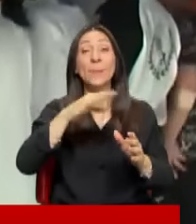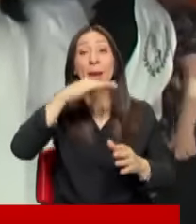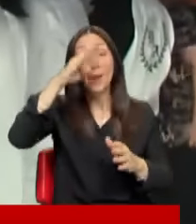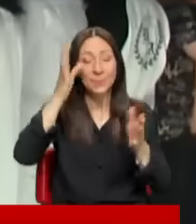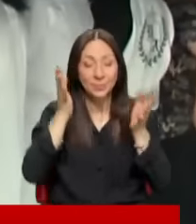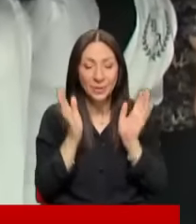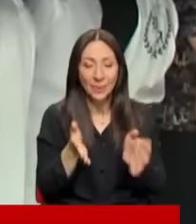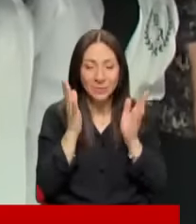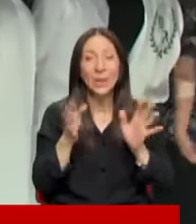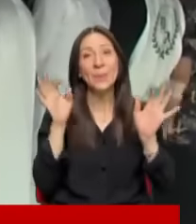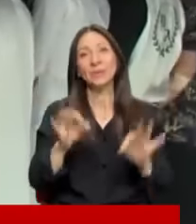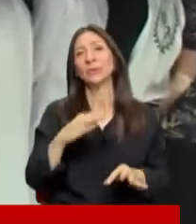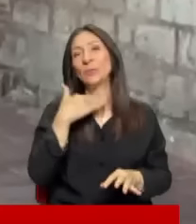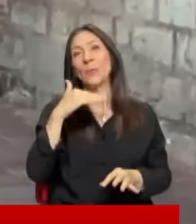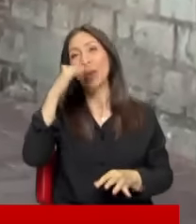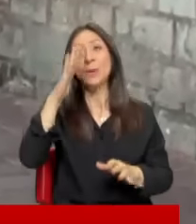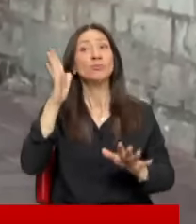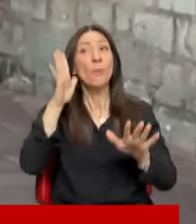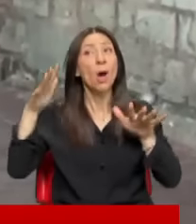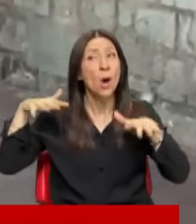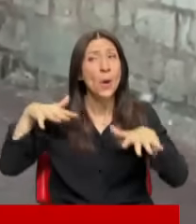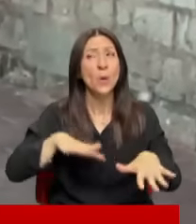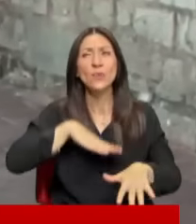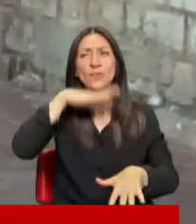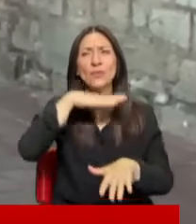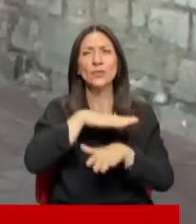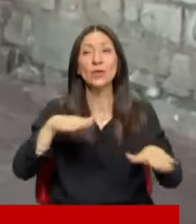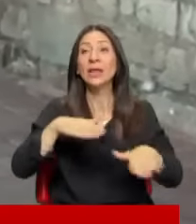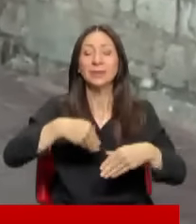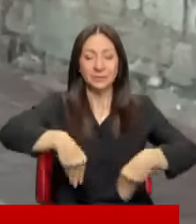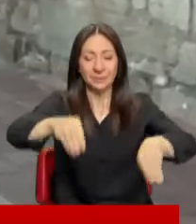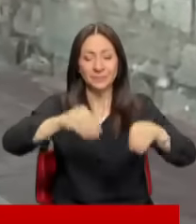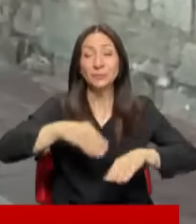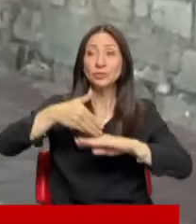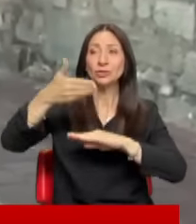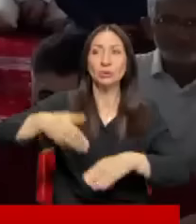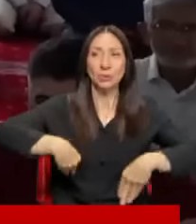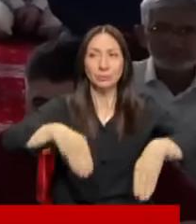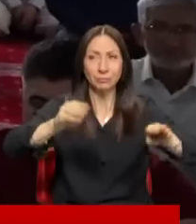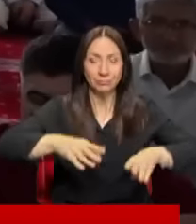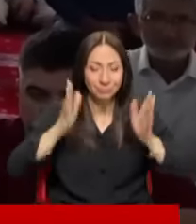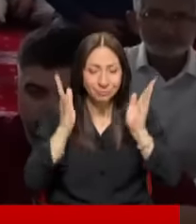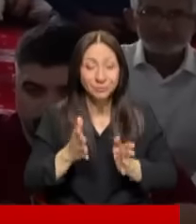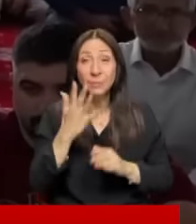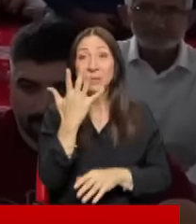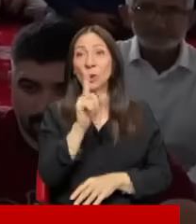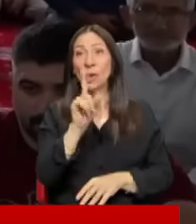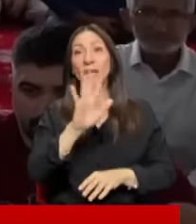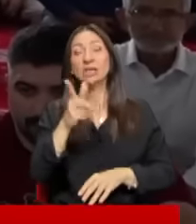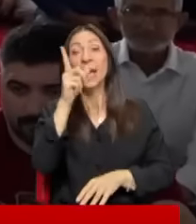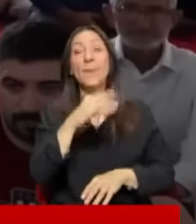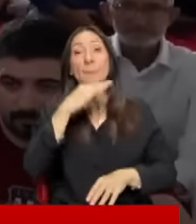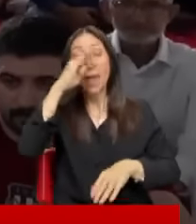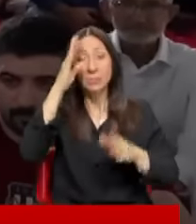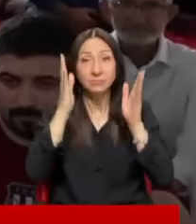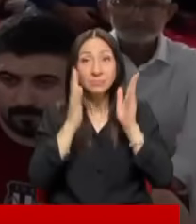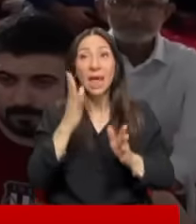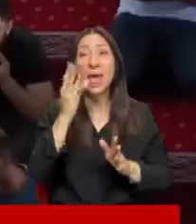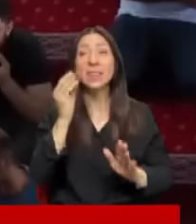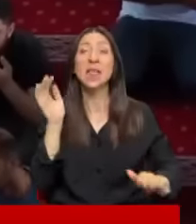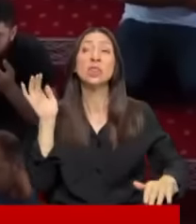namazıyla başladı Kurban Bayramı. Camiler doldu, yer bulamayanlar hasırlar üzerinde kıldı namazını. 5'i 10 geçe ilk bayram namazının kılındığı